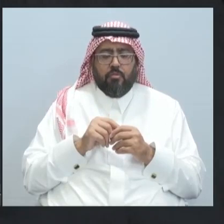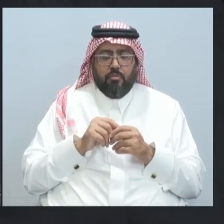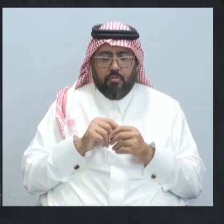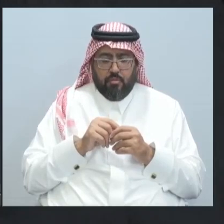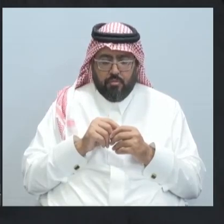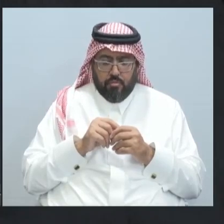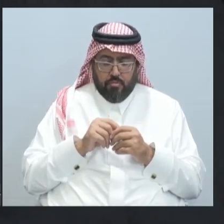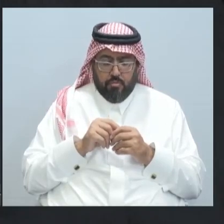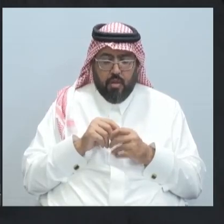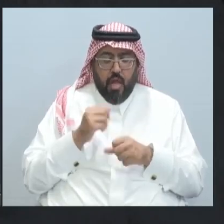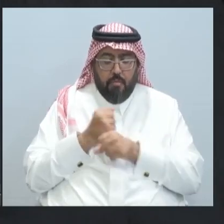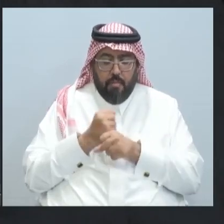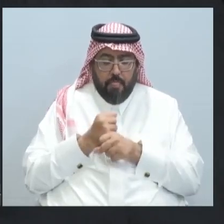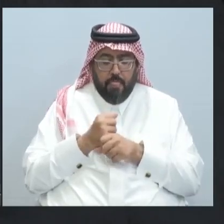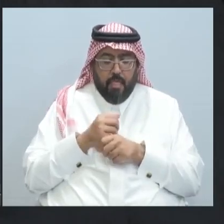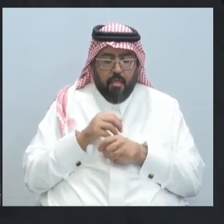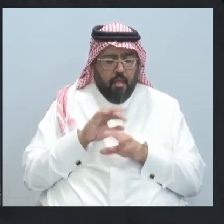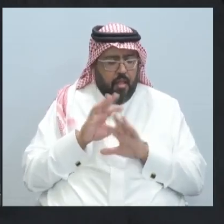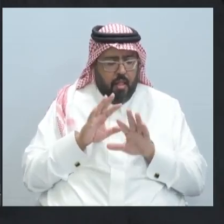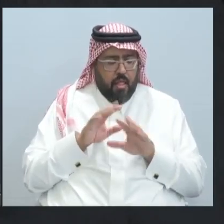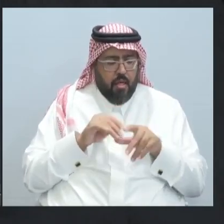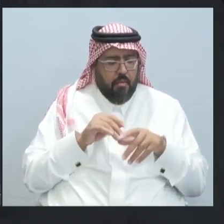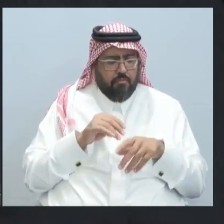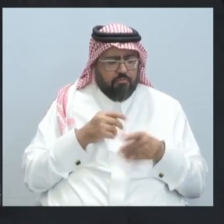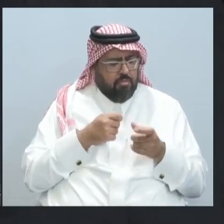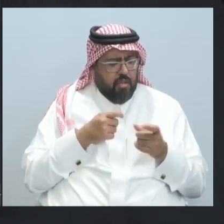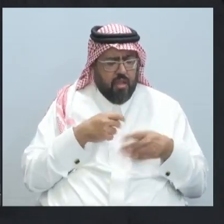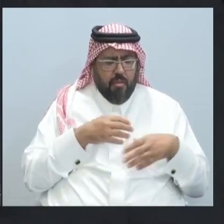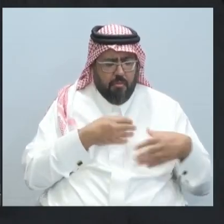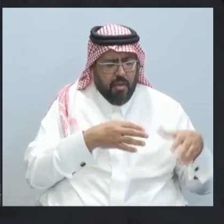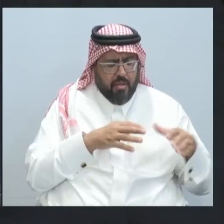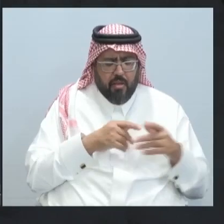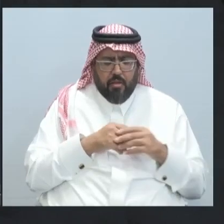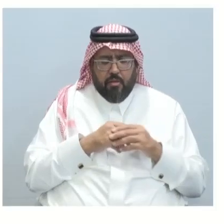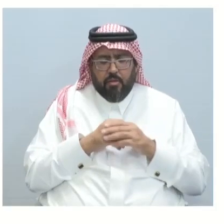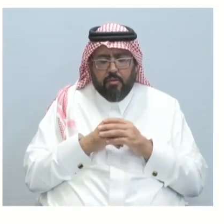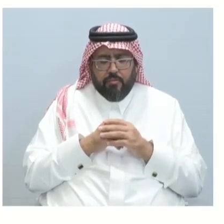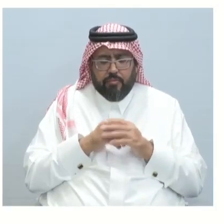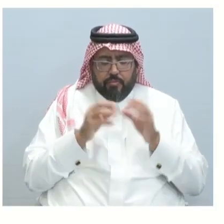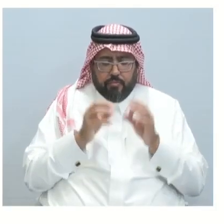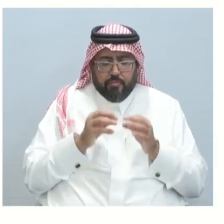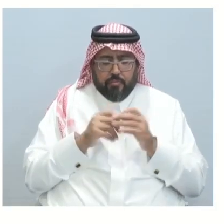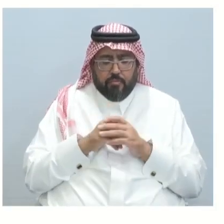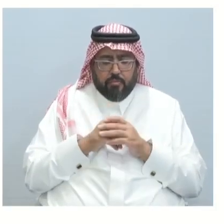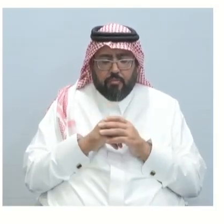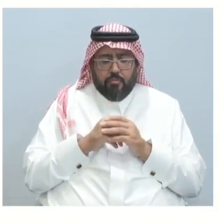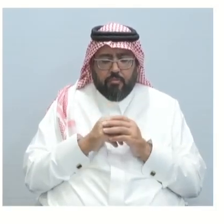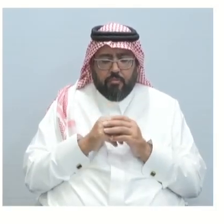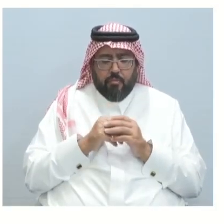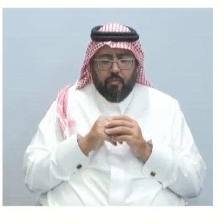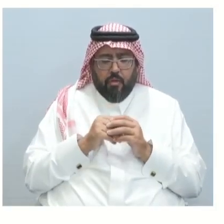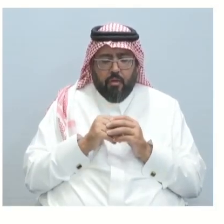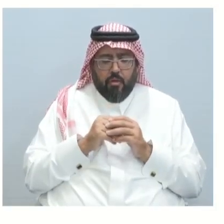في عمله وما يكرهان احرص على البعد عنه حتى يتحقق لك الاحسان